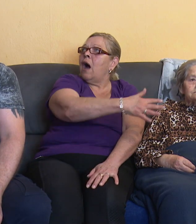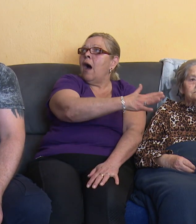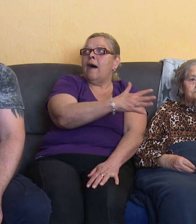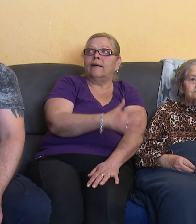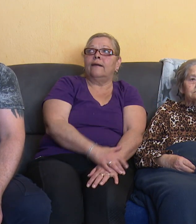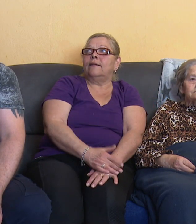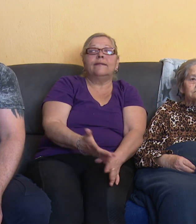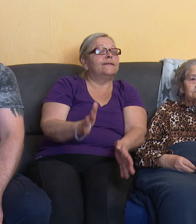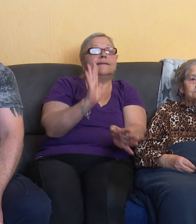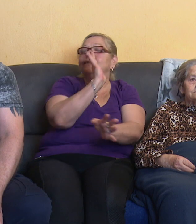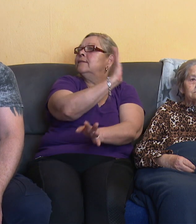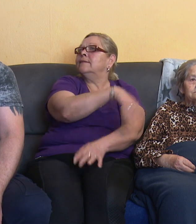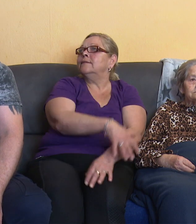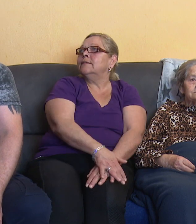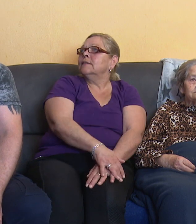Da.